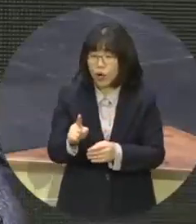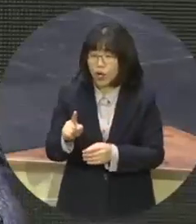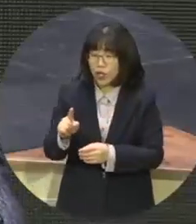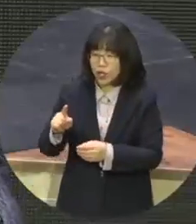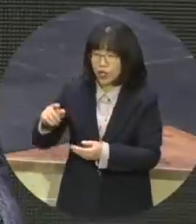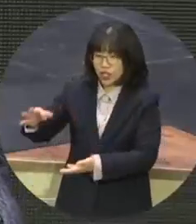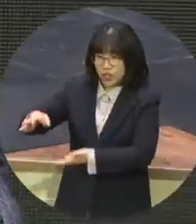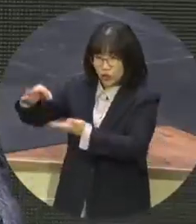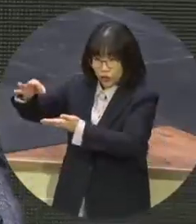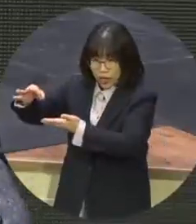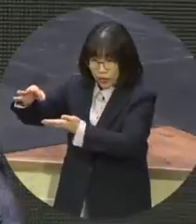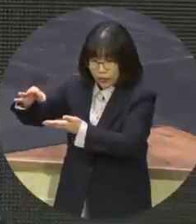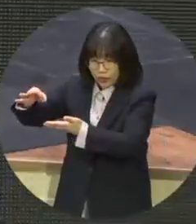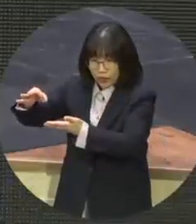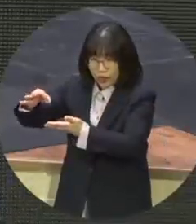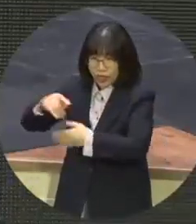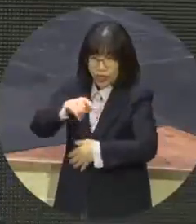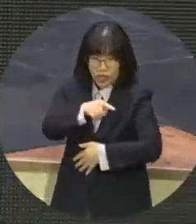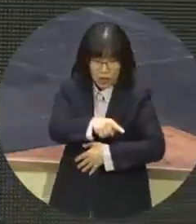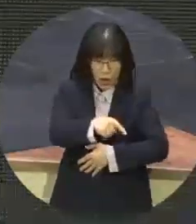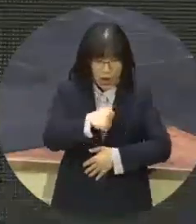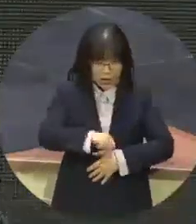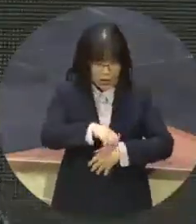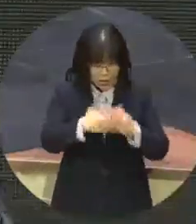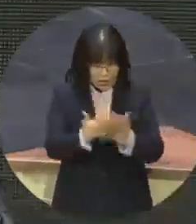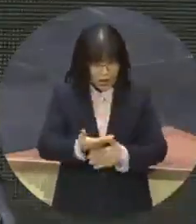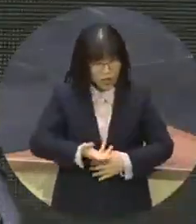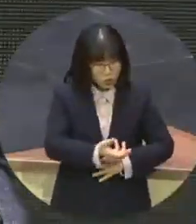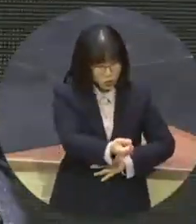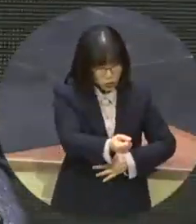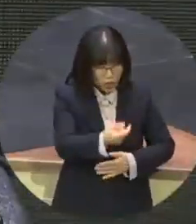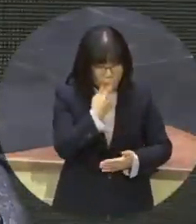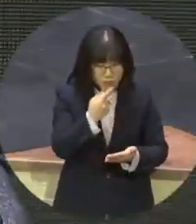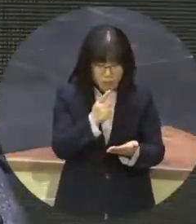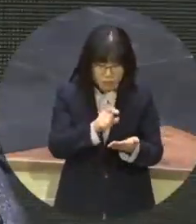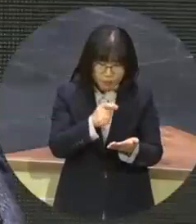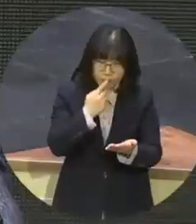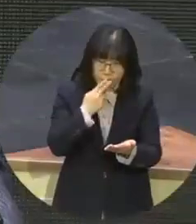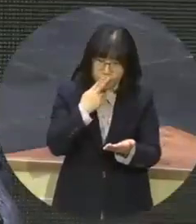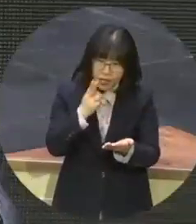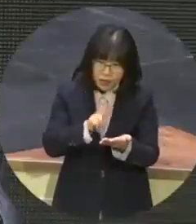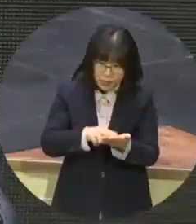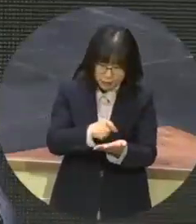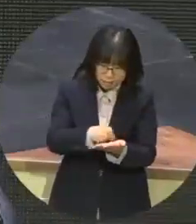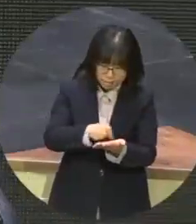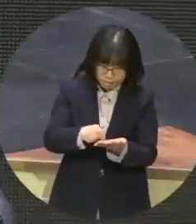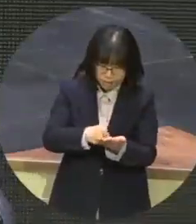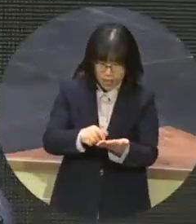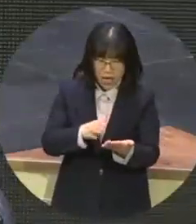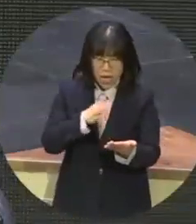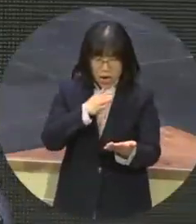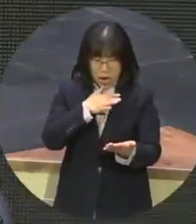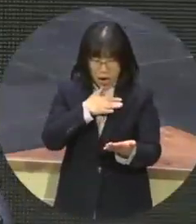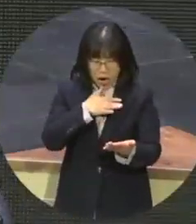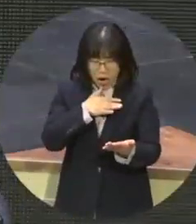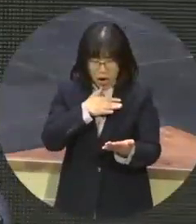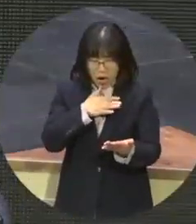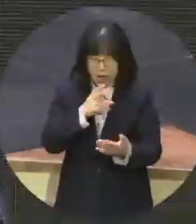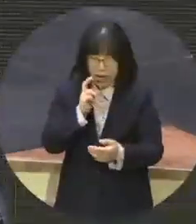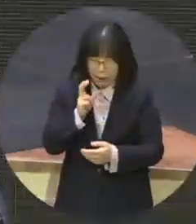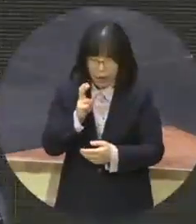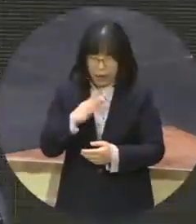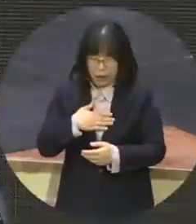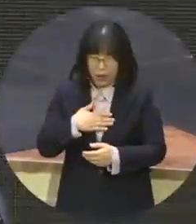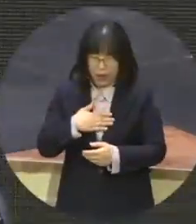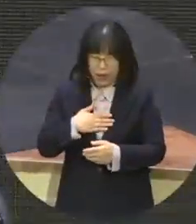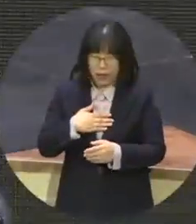유산을 너에게 다 줄 것이라고 유서를 썼다고 하면 이 종이 오다가 어떤 수를 써서라도 자기 유산을 반대로 잘랐을